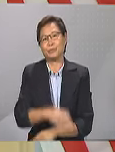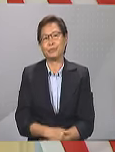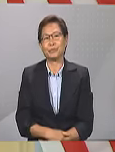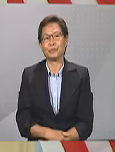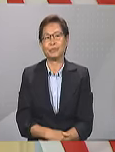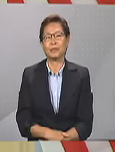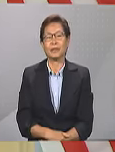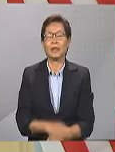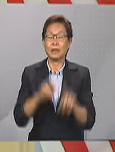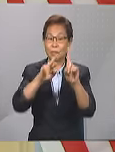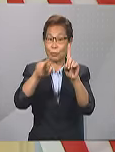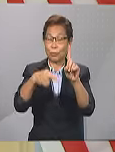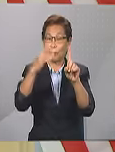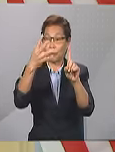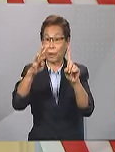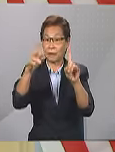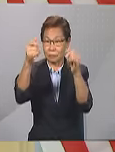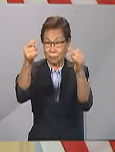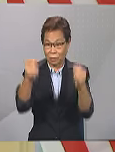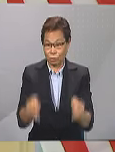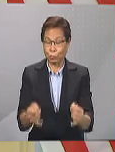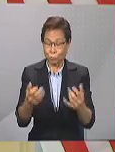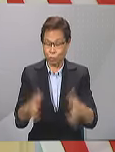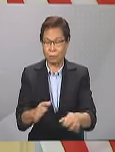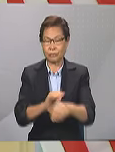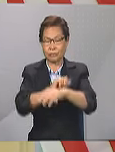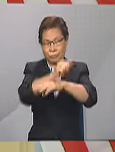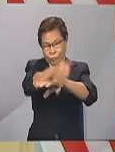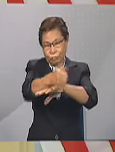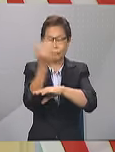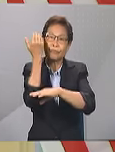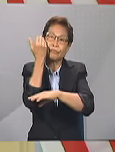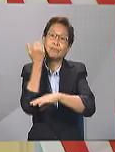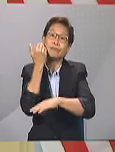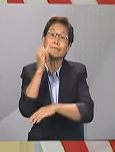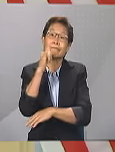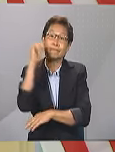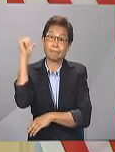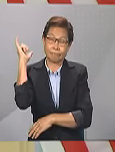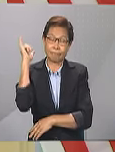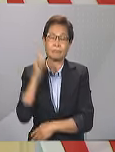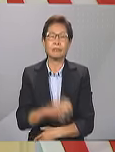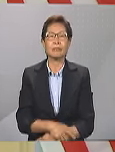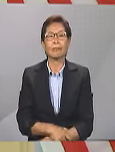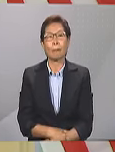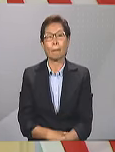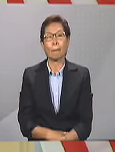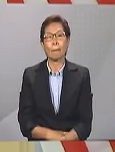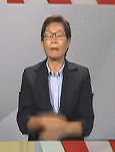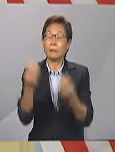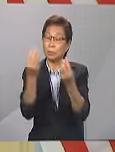ramai 1014 individu juga telah pun dituduh di Mahkamah malam dan jumlah